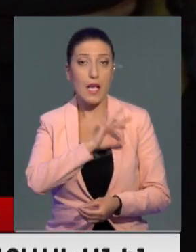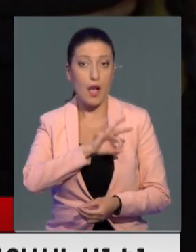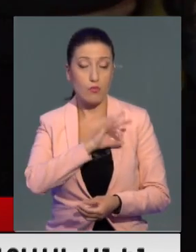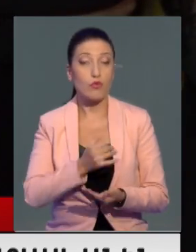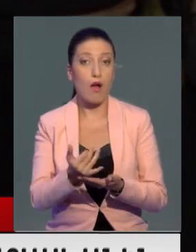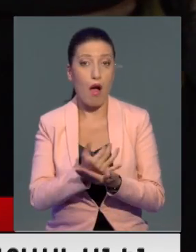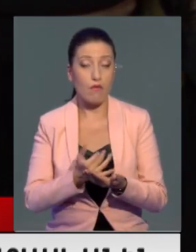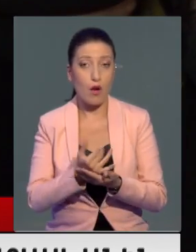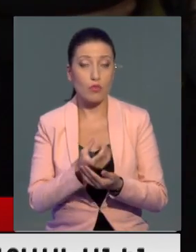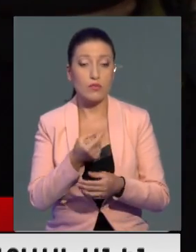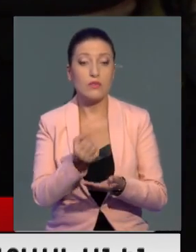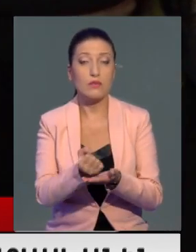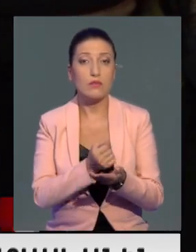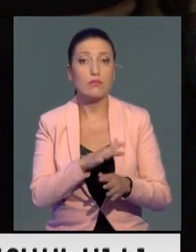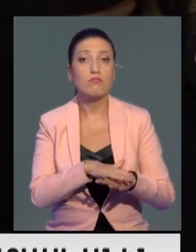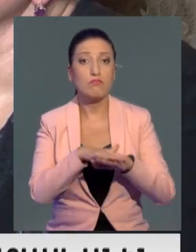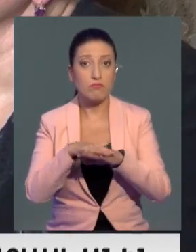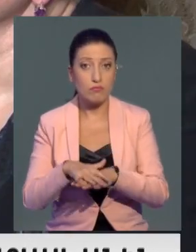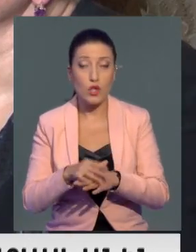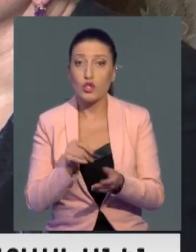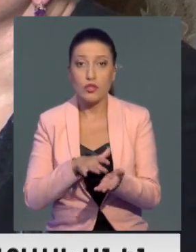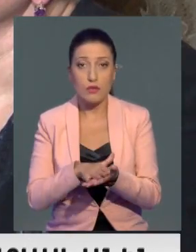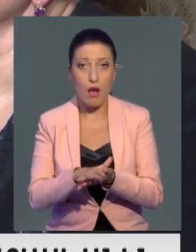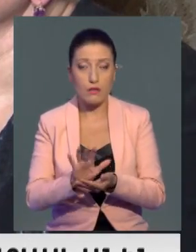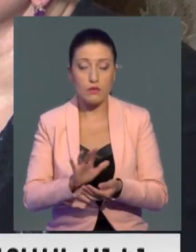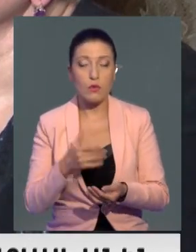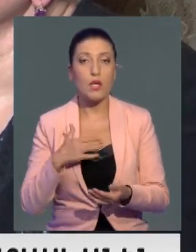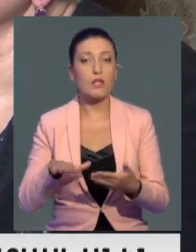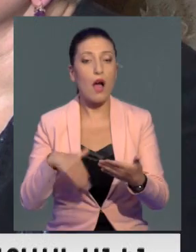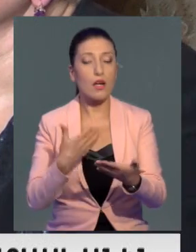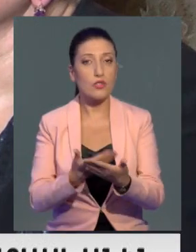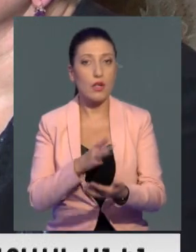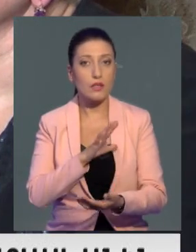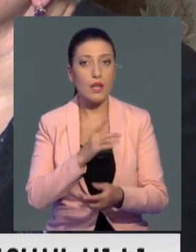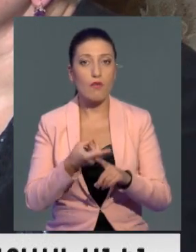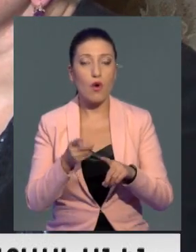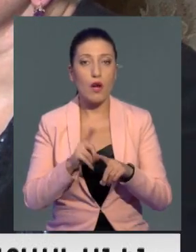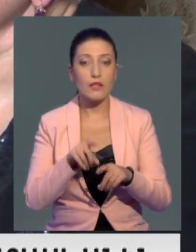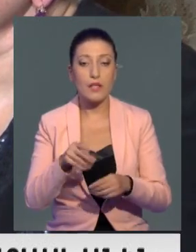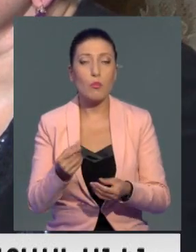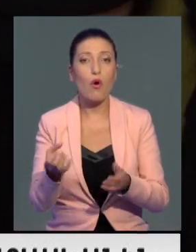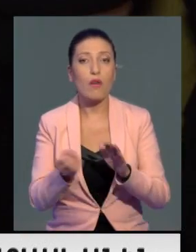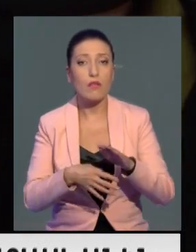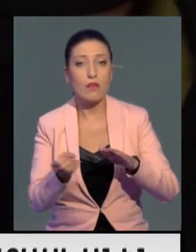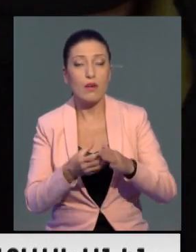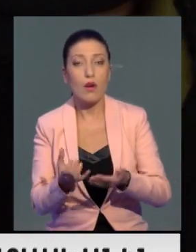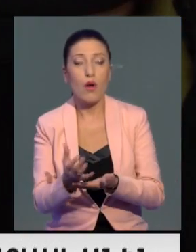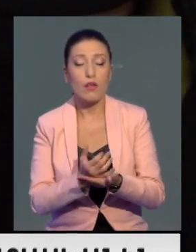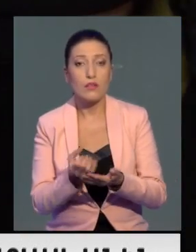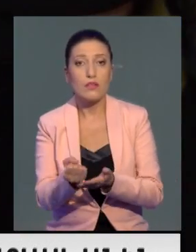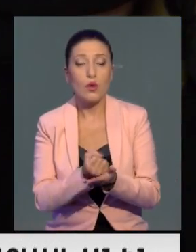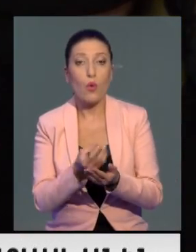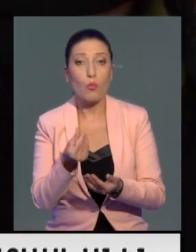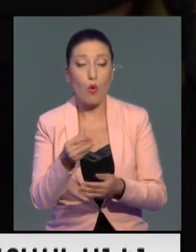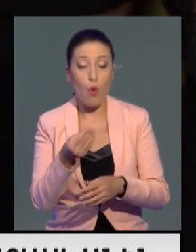մենակ դեպոզիտ է դրվում, չի ծախսվում, ես առաջարկությունը ներկայացրել եմ, որ այդ հավաքված գումարը կոնկրետ որ կա, պետք է ճիշտ